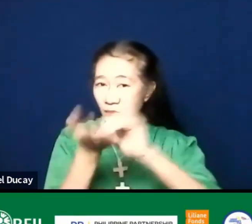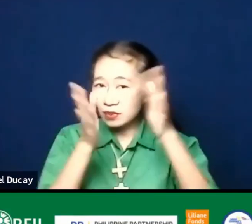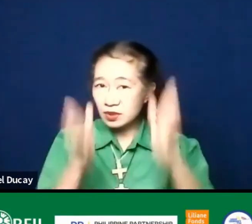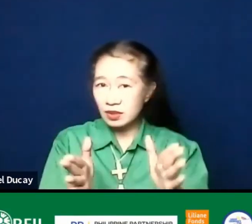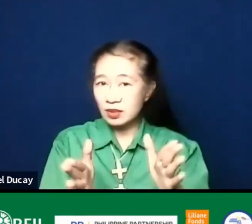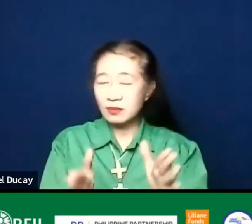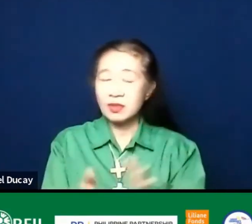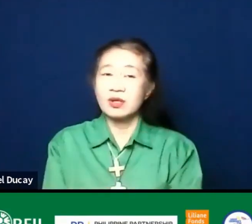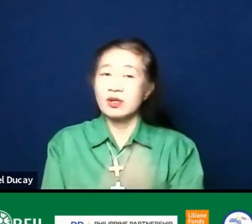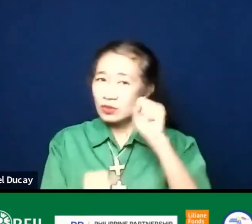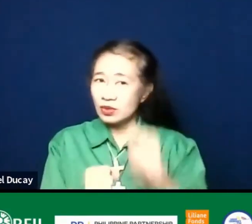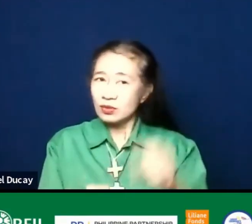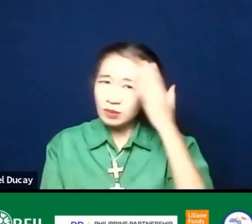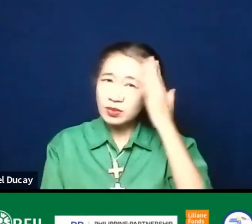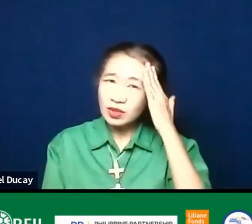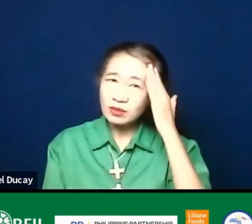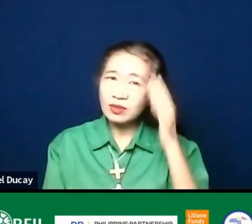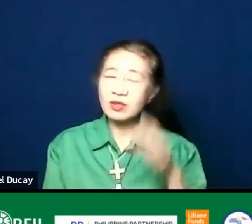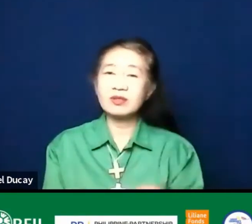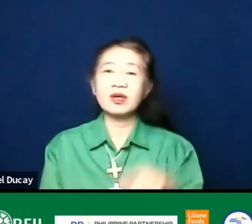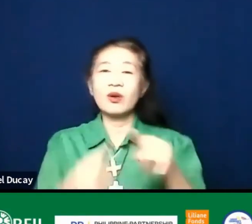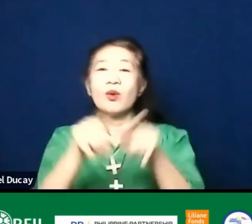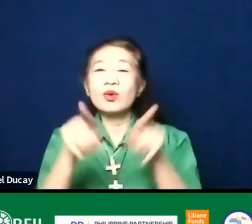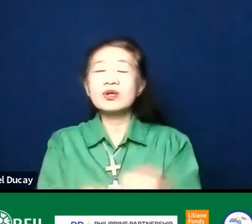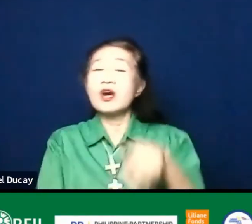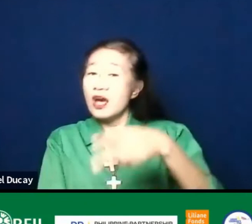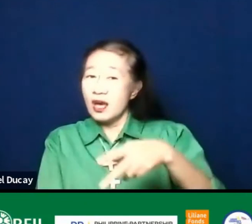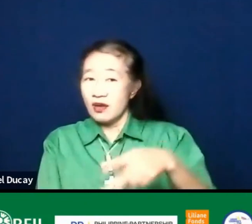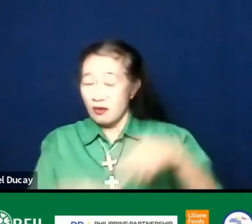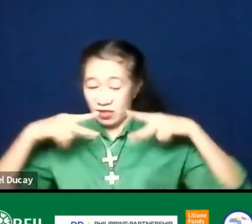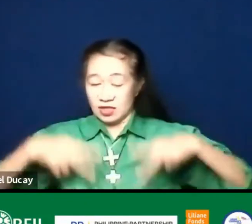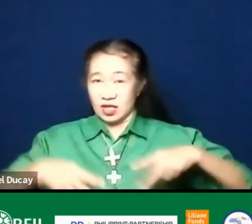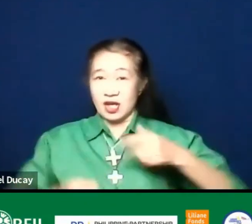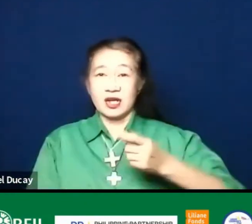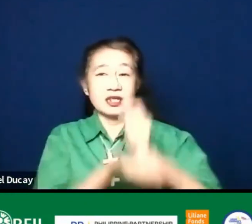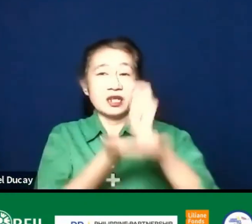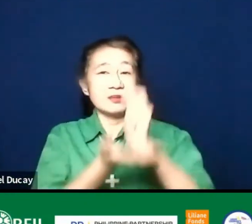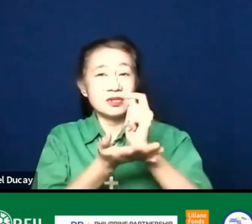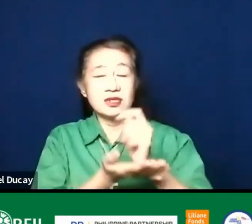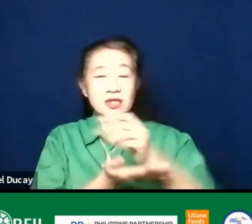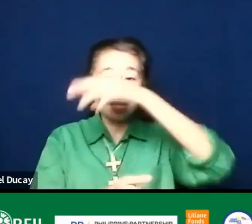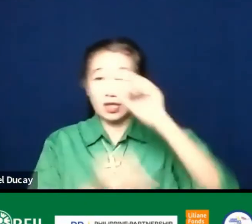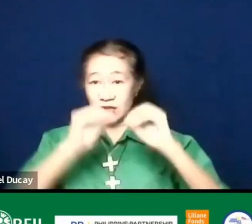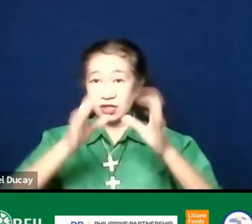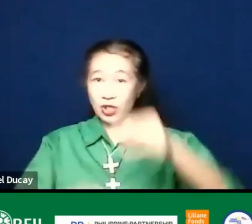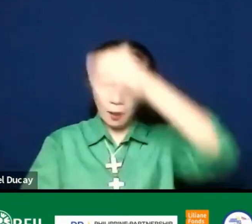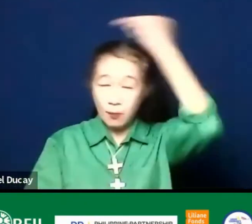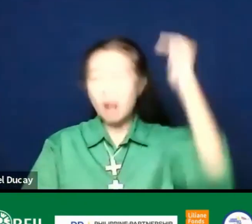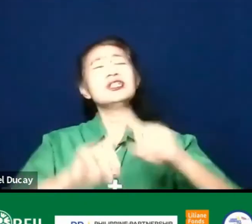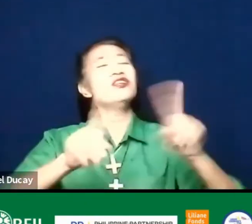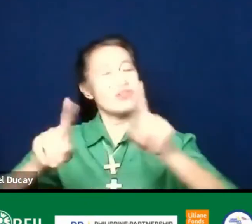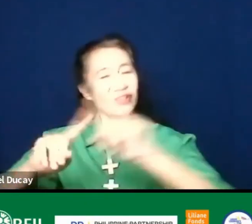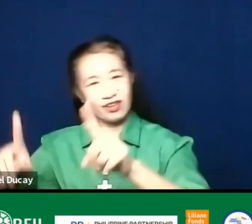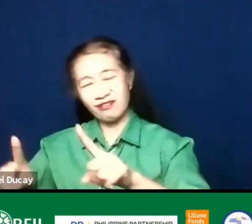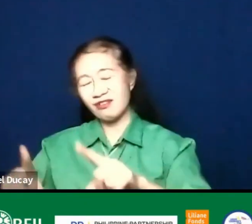marry no ni Teacher Mark PT din no, physical therapist ni Teacher Mark. So iba-iba no discipline no